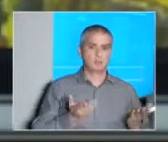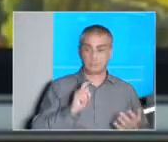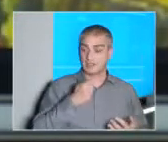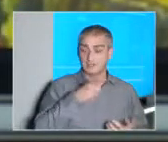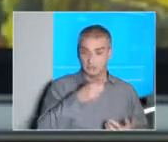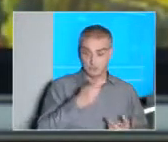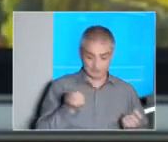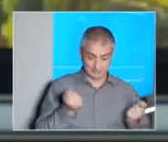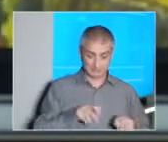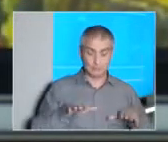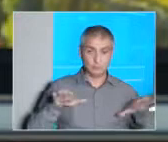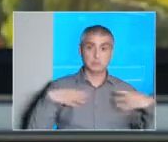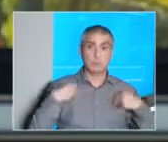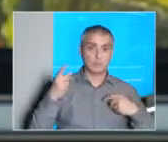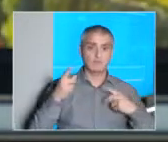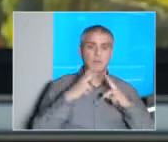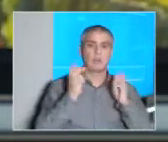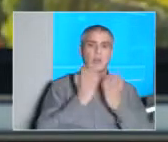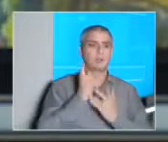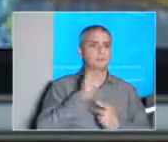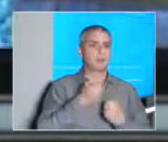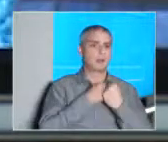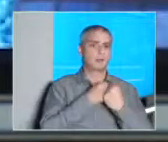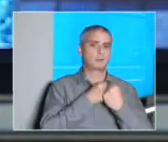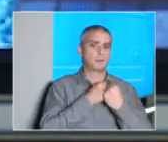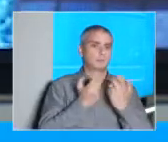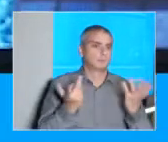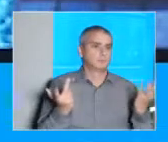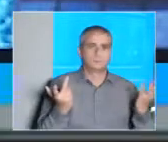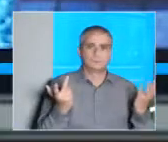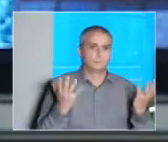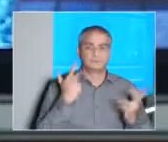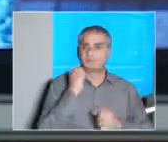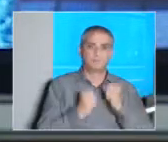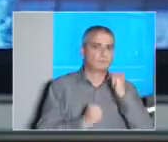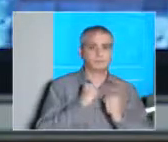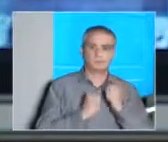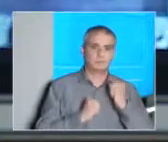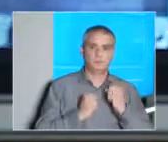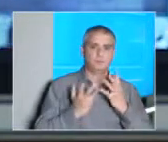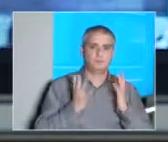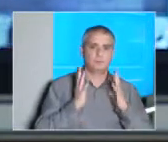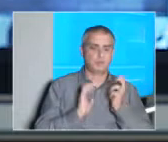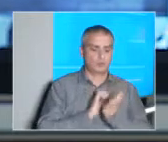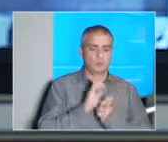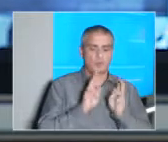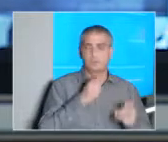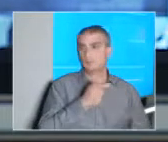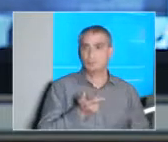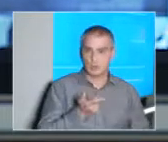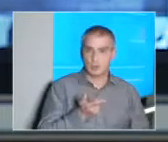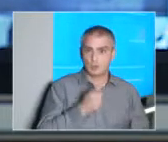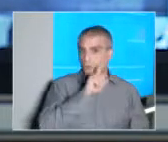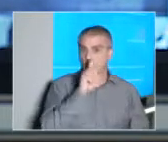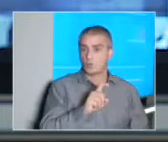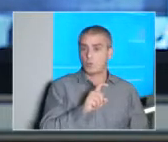שדווקא כשיסגרו את שדה דוב, העיר אלעד תצטרך להתמודד עם כמה מהקשיים המאוד מורכבים שיש לה,